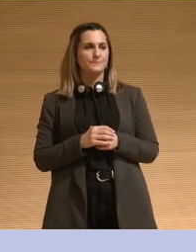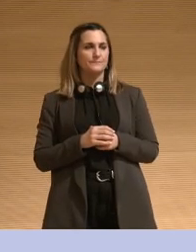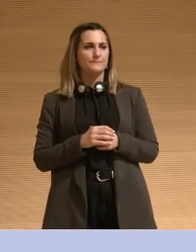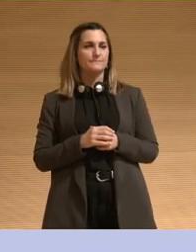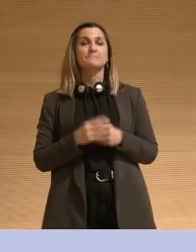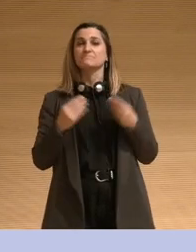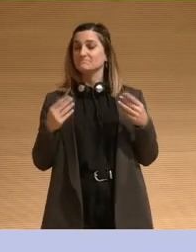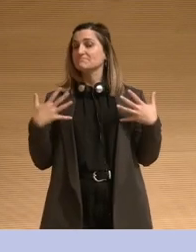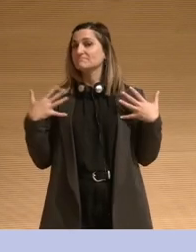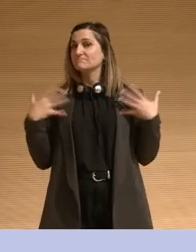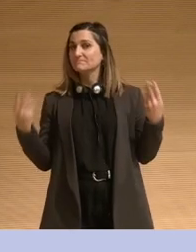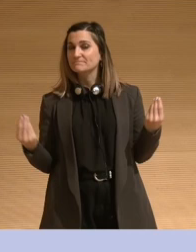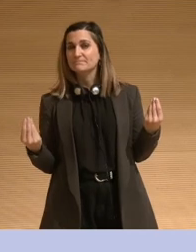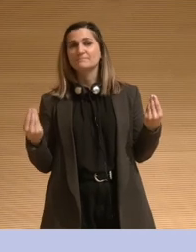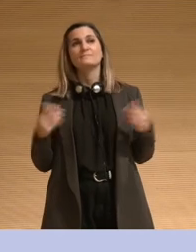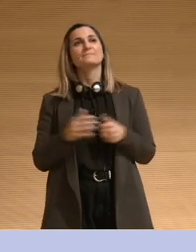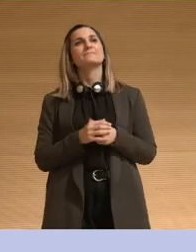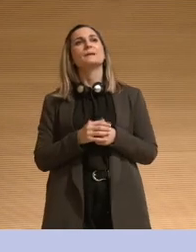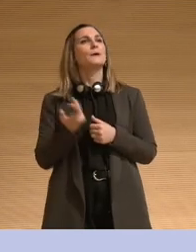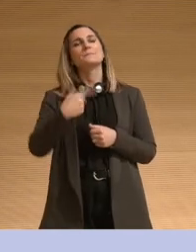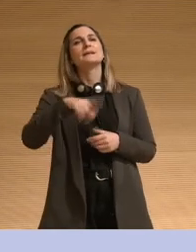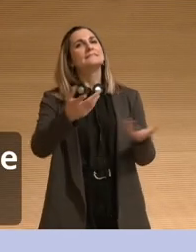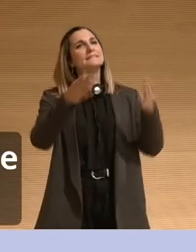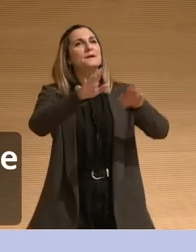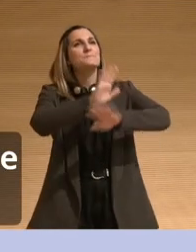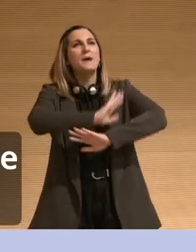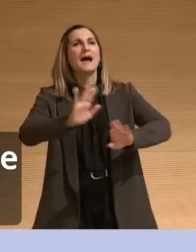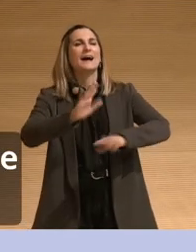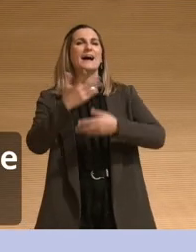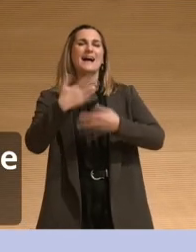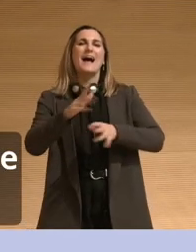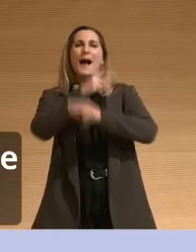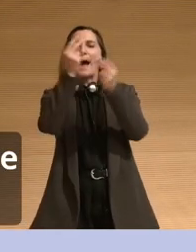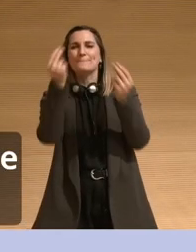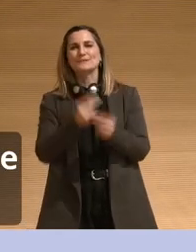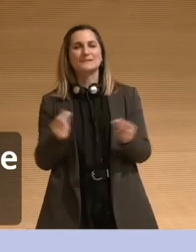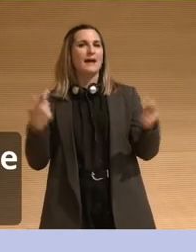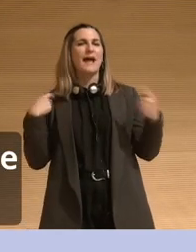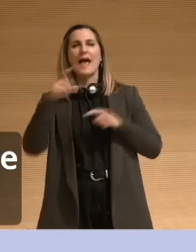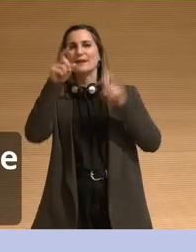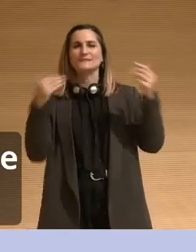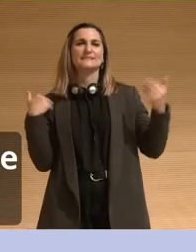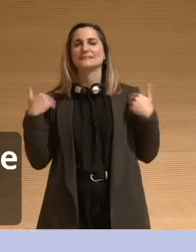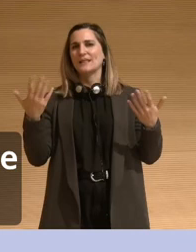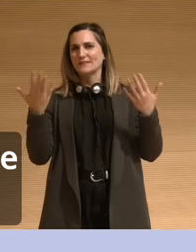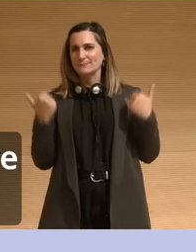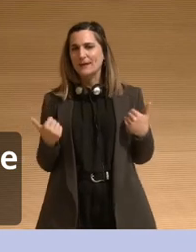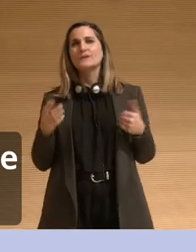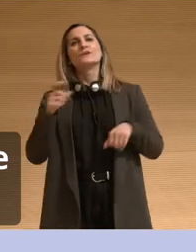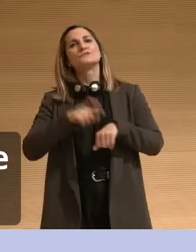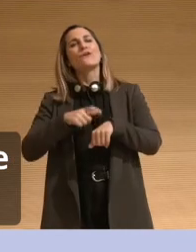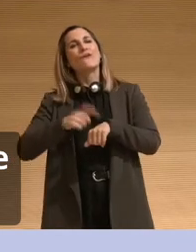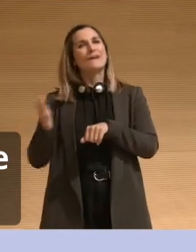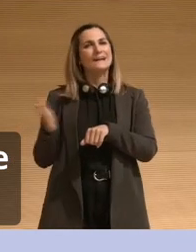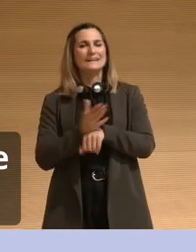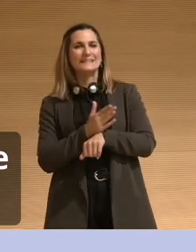Ωραία, χαίρομαι πάρα πολύ που σας καλύψαμε, ελπίζω τουλάχιστον. Οπότε θα αποφύγουμε το δεύτερο κύκλο ερωτήσεων για να τηρήσουμε το χρόνο